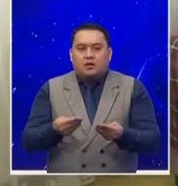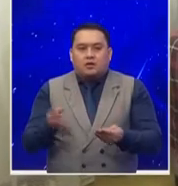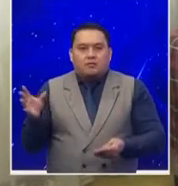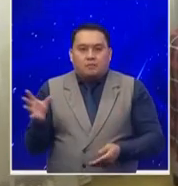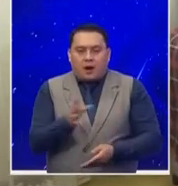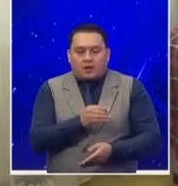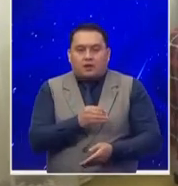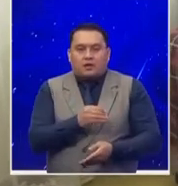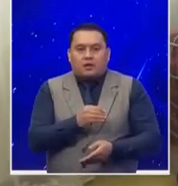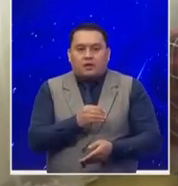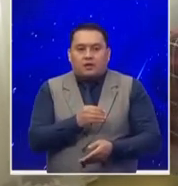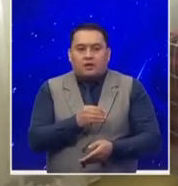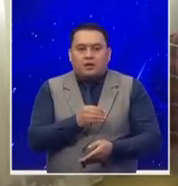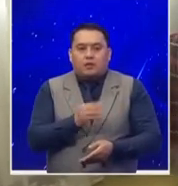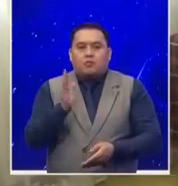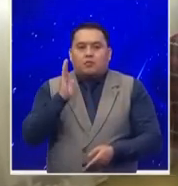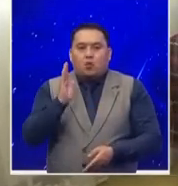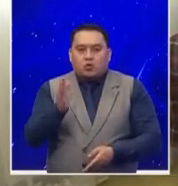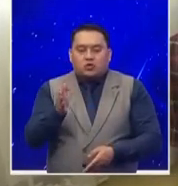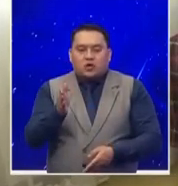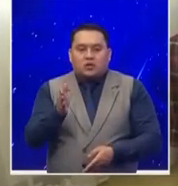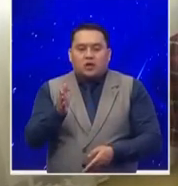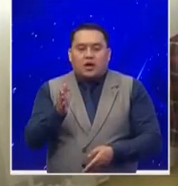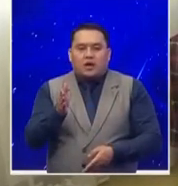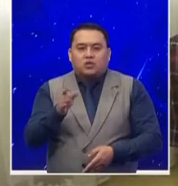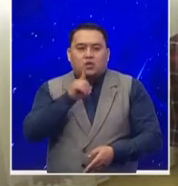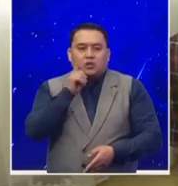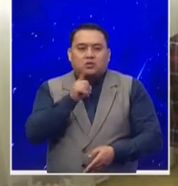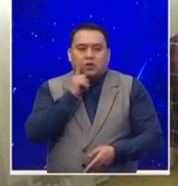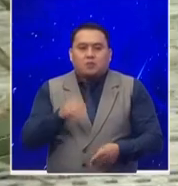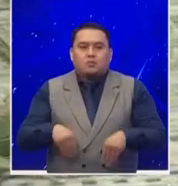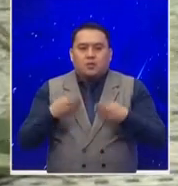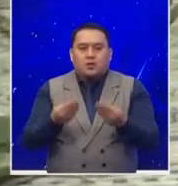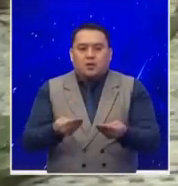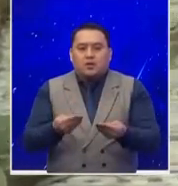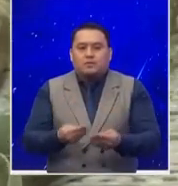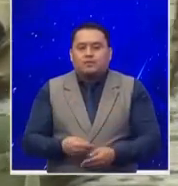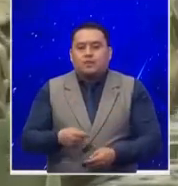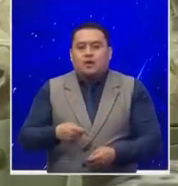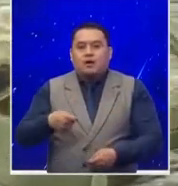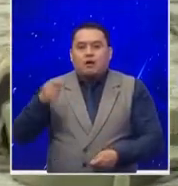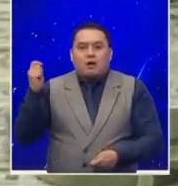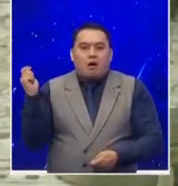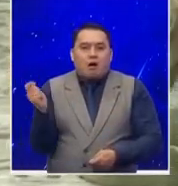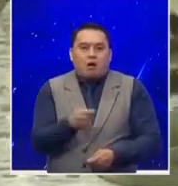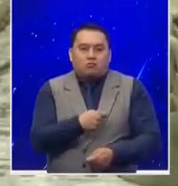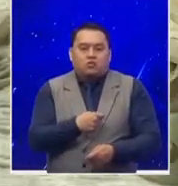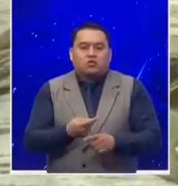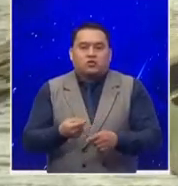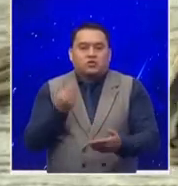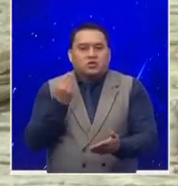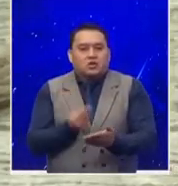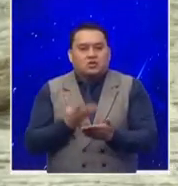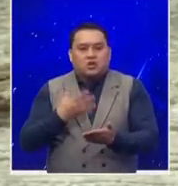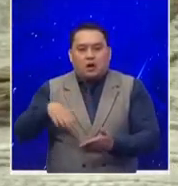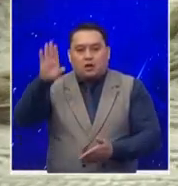бәрі. Осылардың бәрі ертең біз көз жұмып кетсек, осының бәрі қалып қалады ғой. Қамшы қай заманда болмасын қасиетті қастерлі зат,